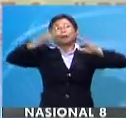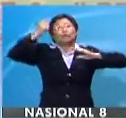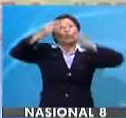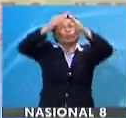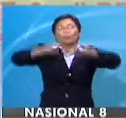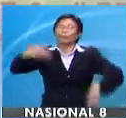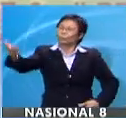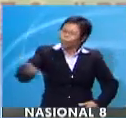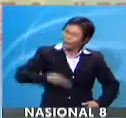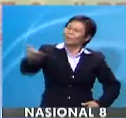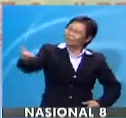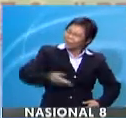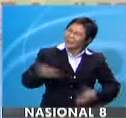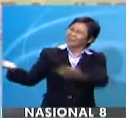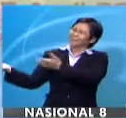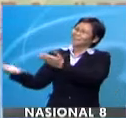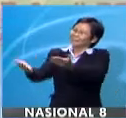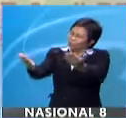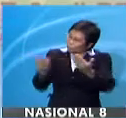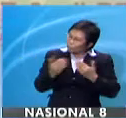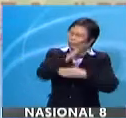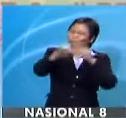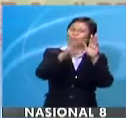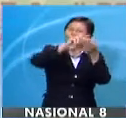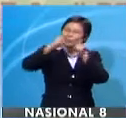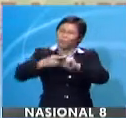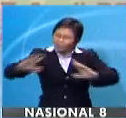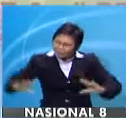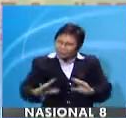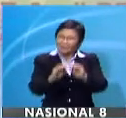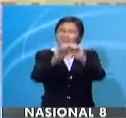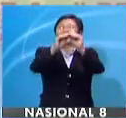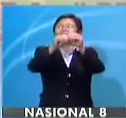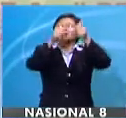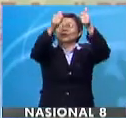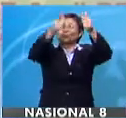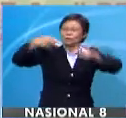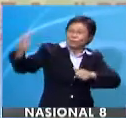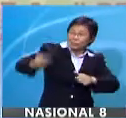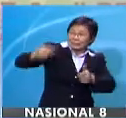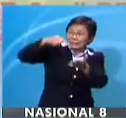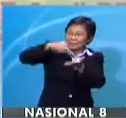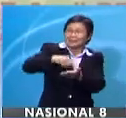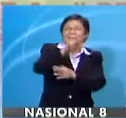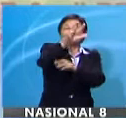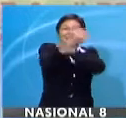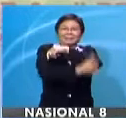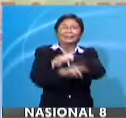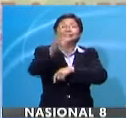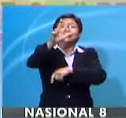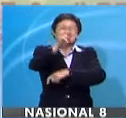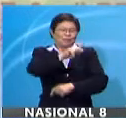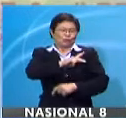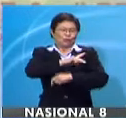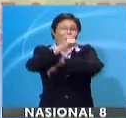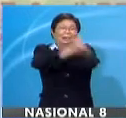rumah mengalu-alukan kehadiran kesemua rakan serantau pada Sidang Kemuncak bersejarah ini. Tiga ketua negara mendahului